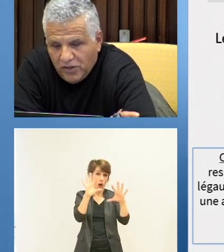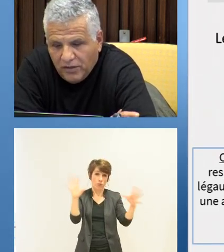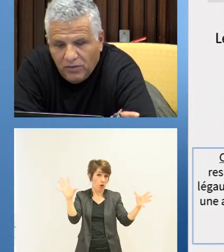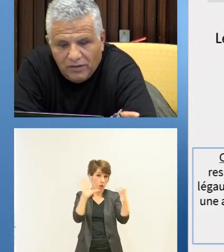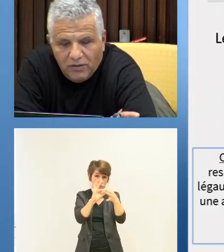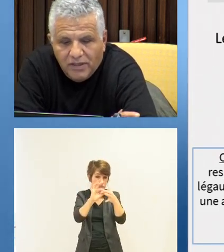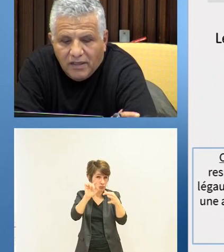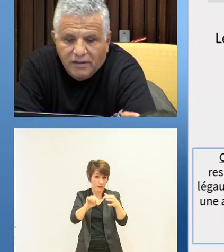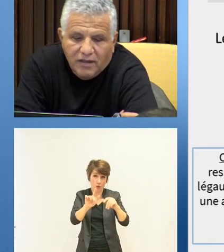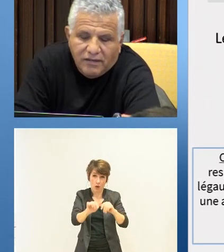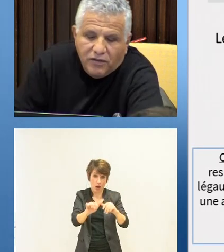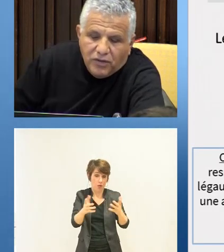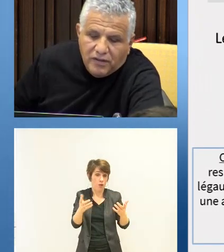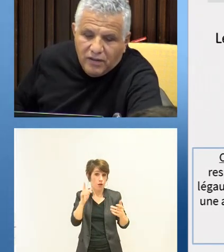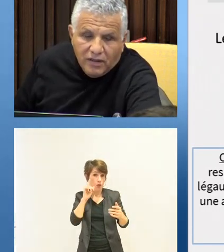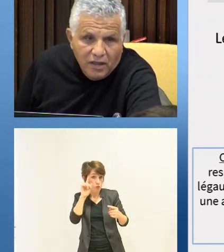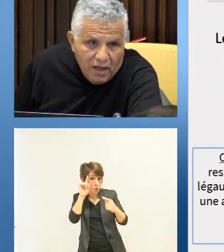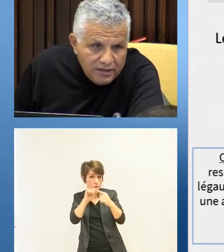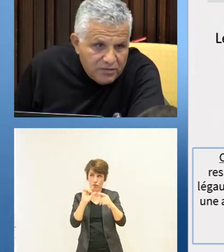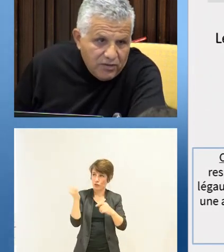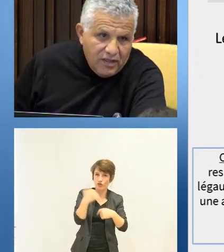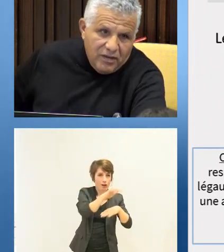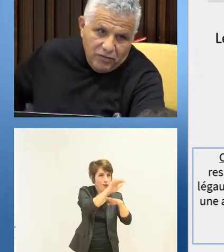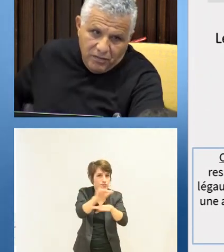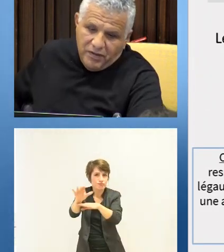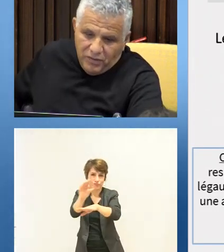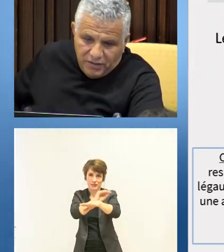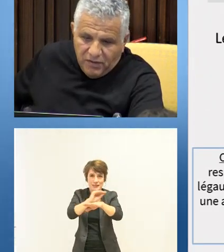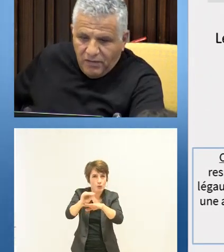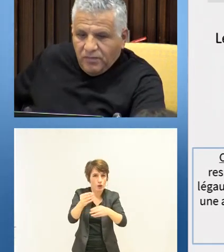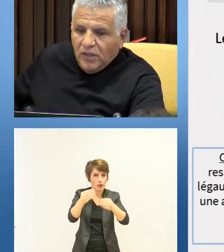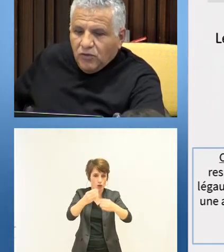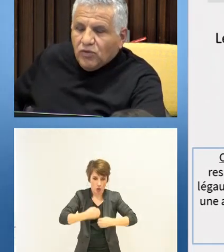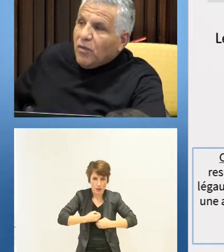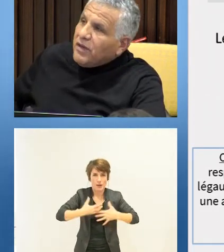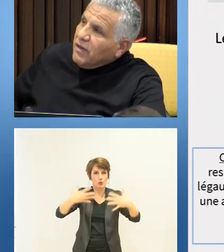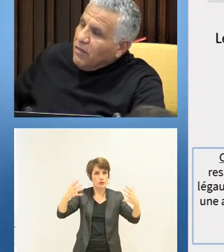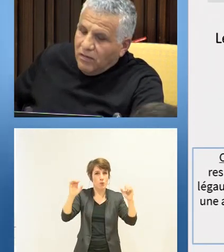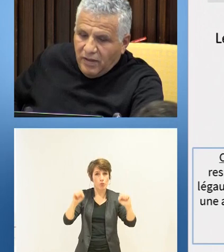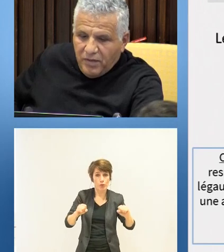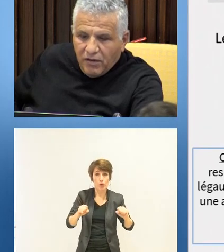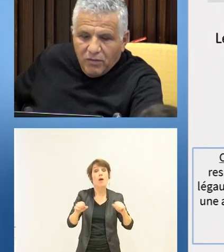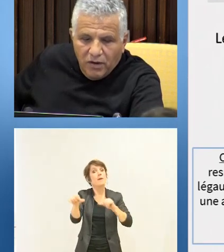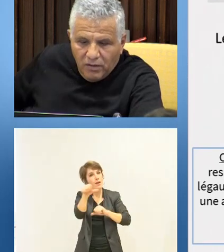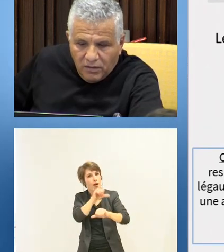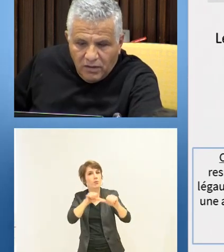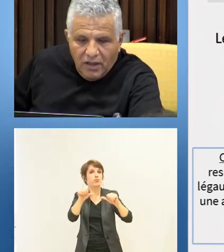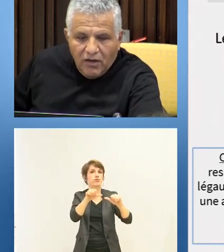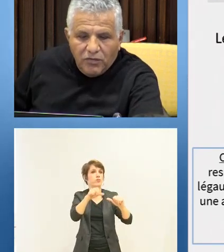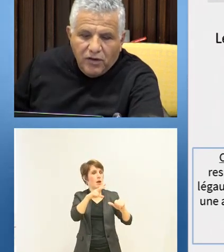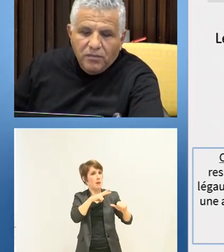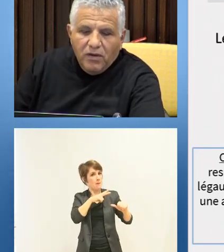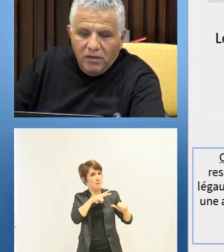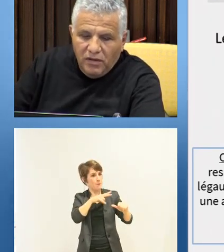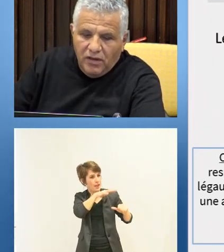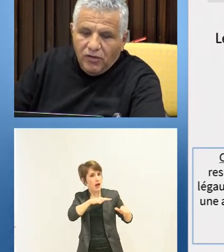chacun et chacune la solidarité et les sécurité indispensables à son épanouissement tout en préservant les biens communs et